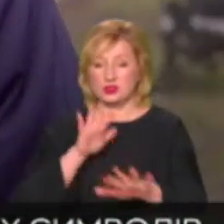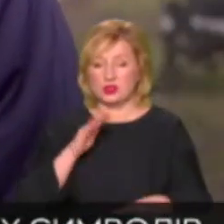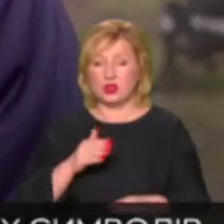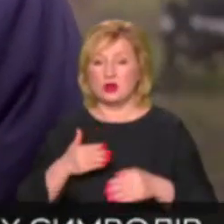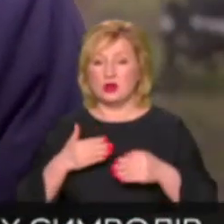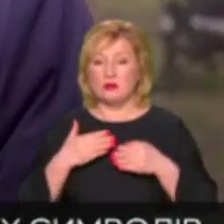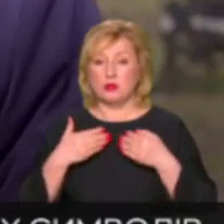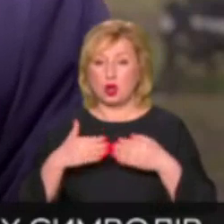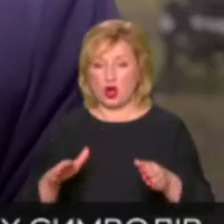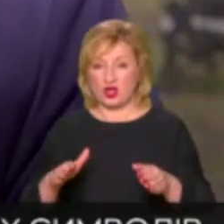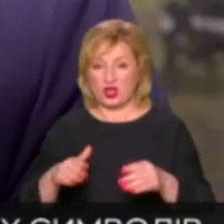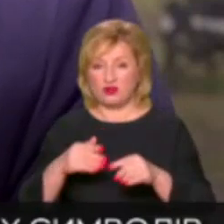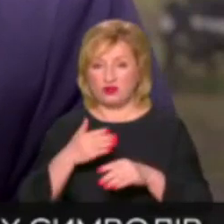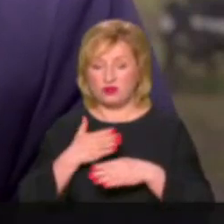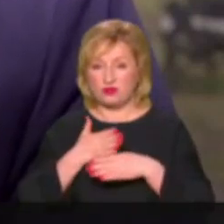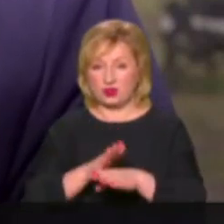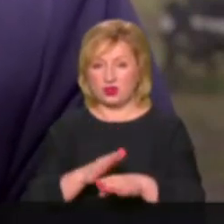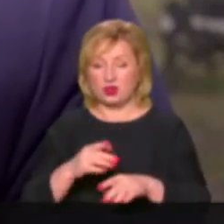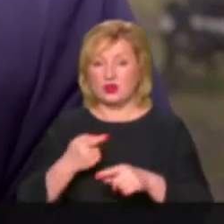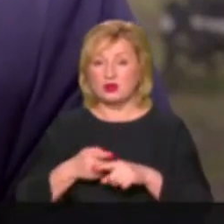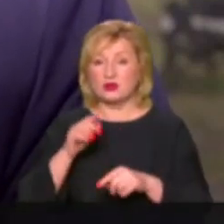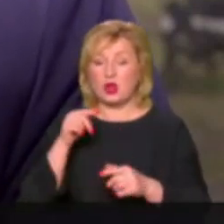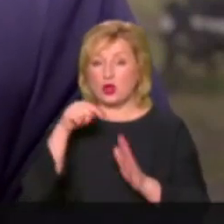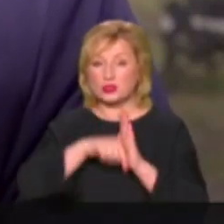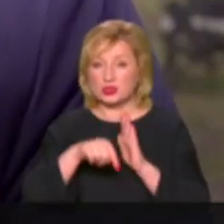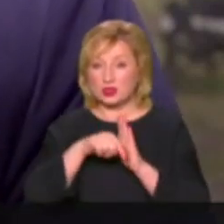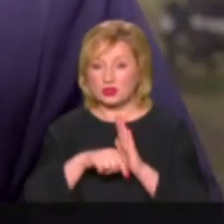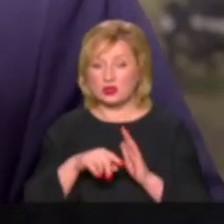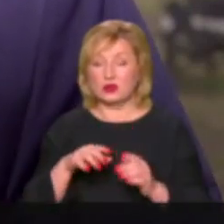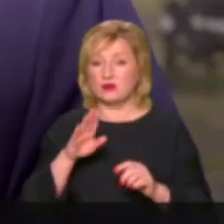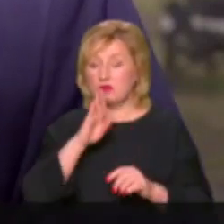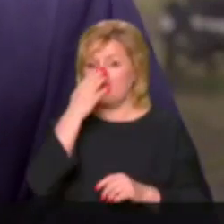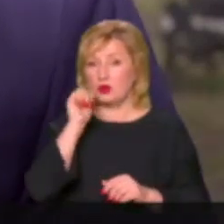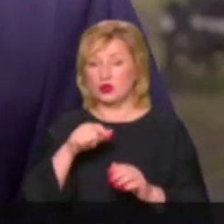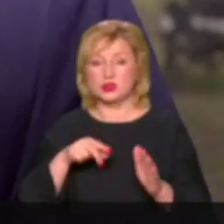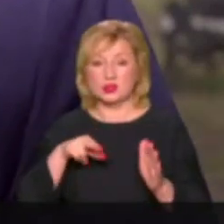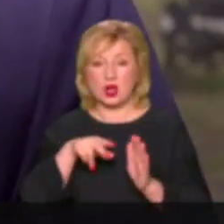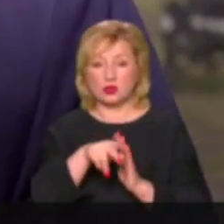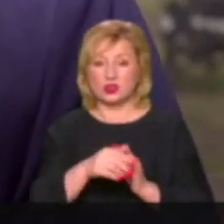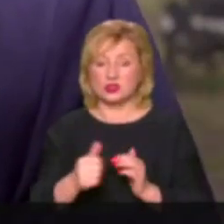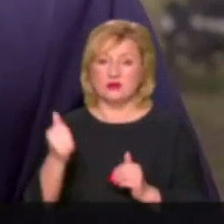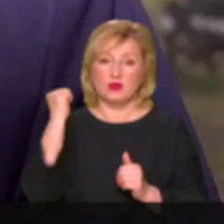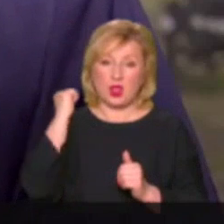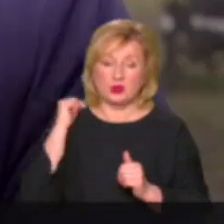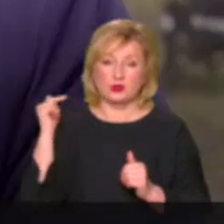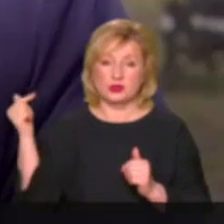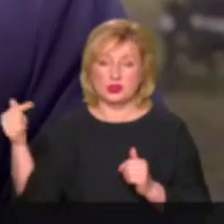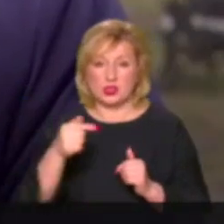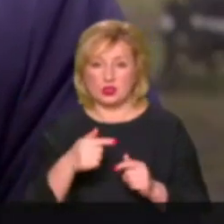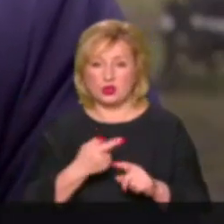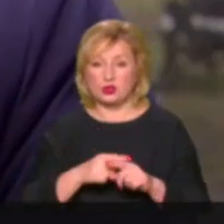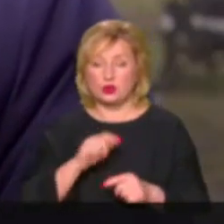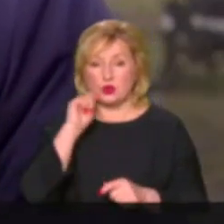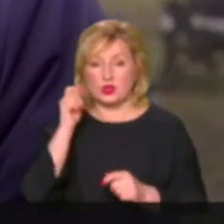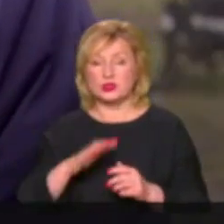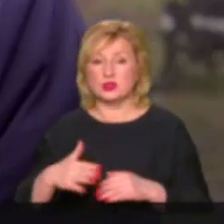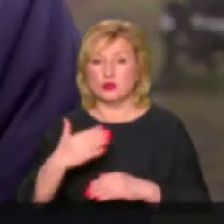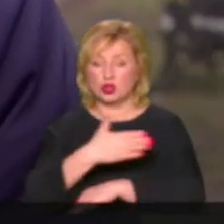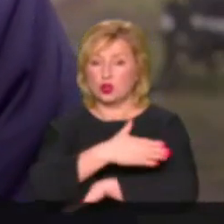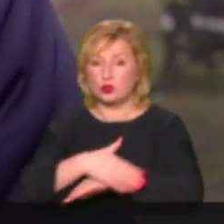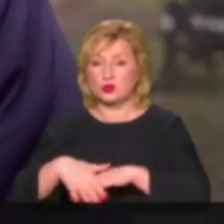Якби оборона Мущина провалилася, можна передбачити, що російські війська зайшли б через райони